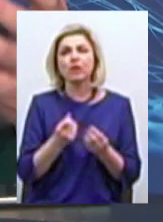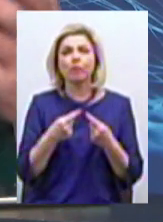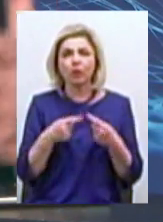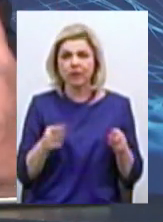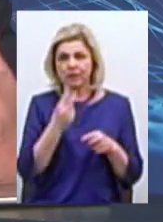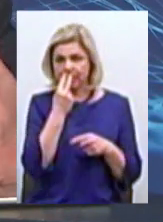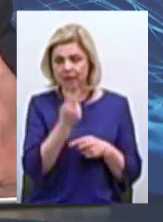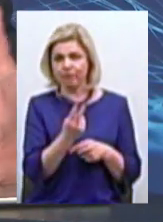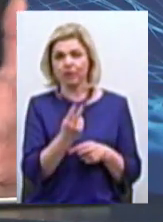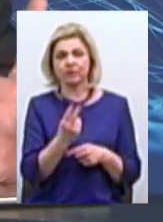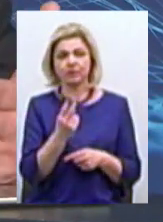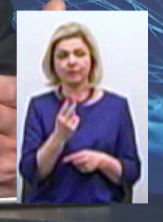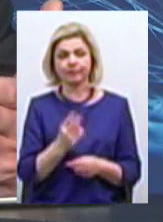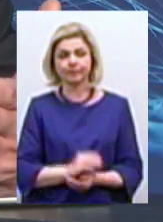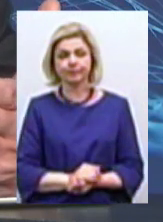споглядає